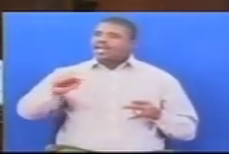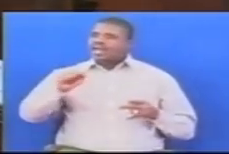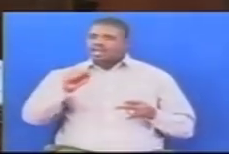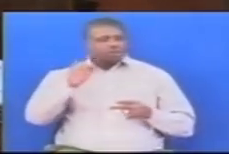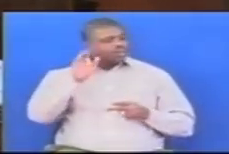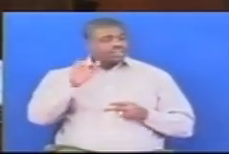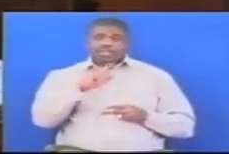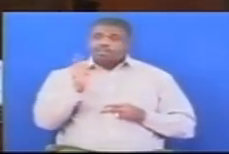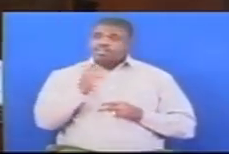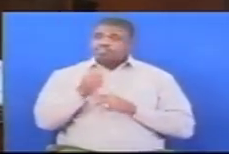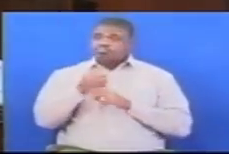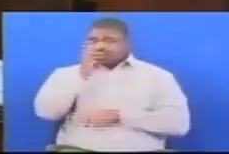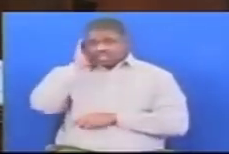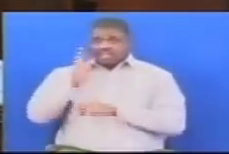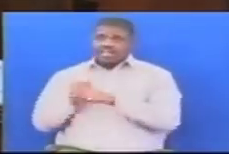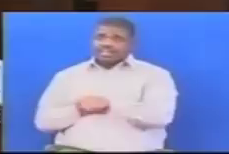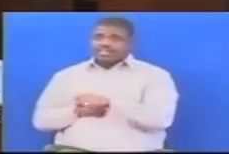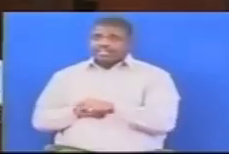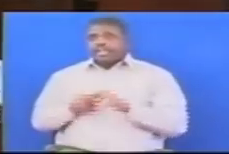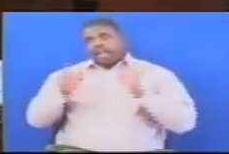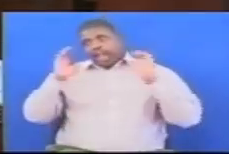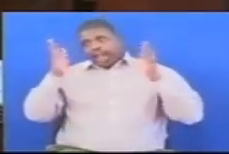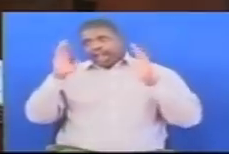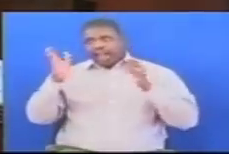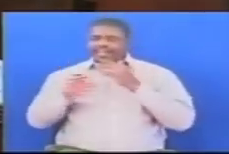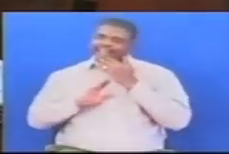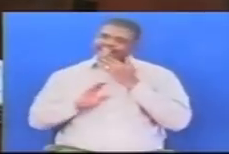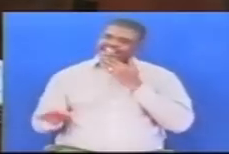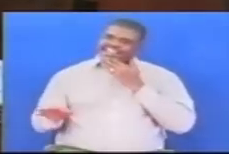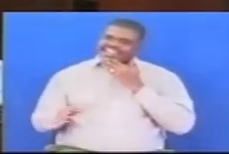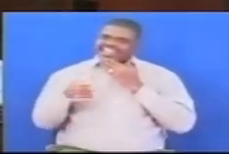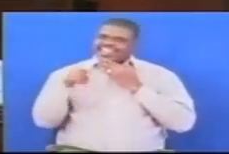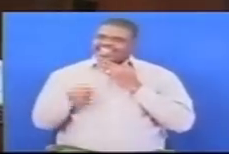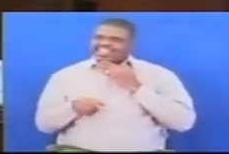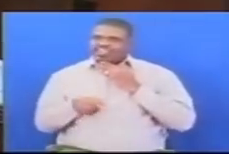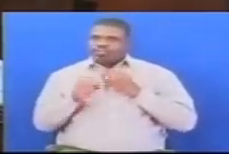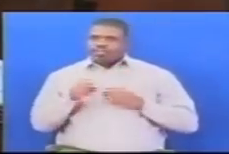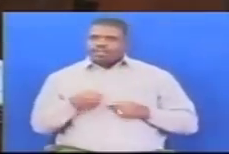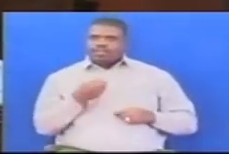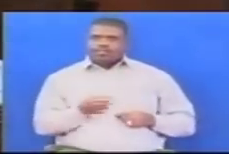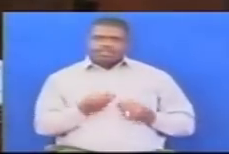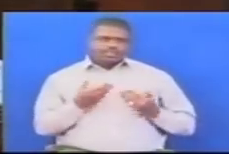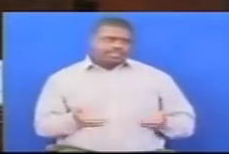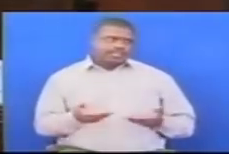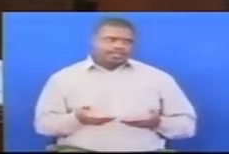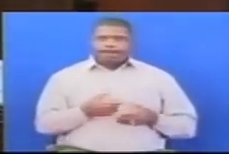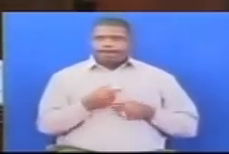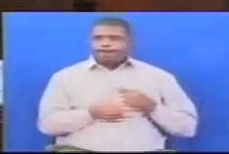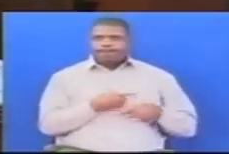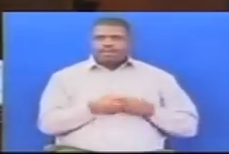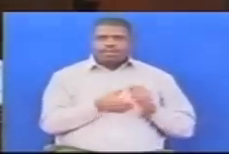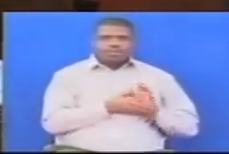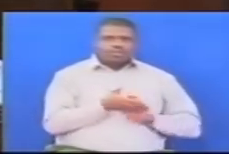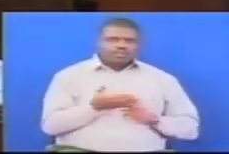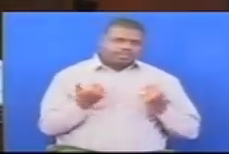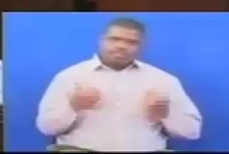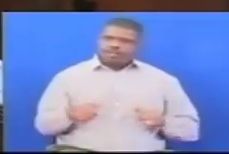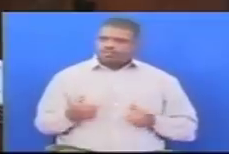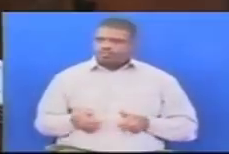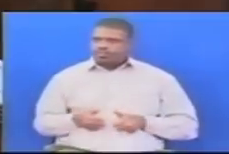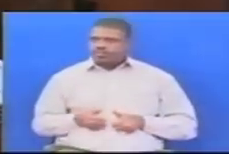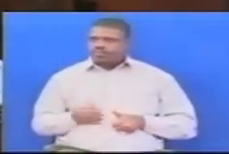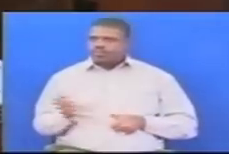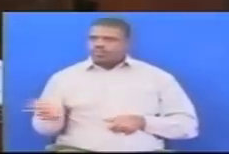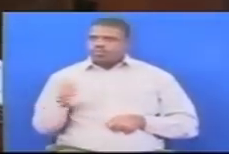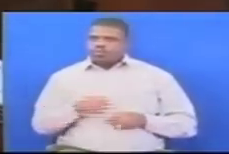majibu haya ya serikali na wakashangilia. Leo ni miaka minne na kwenda, mradi hata kuanza bado. Leo